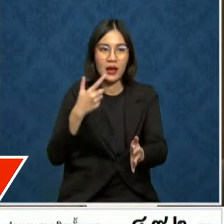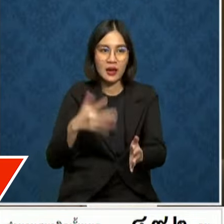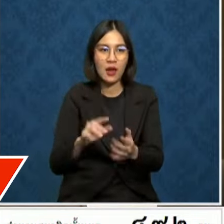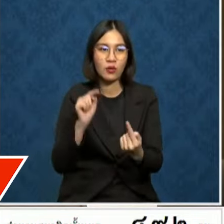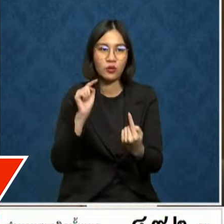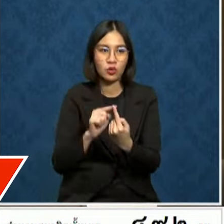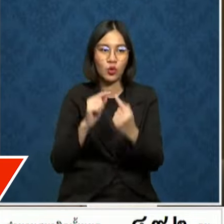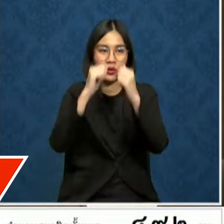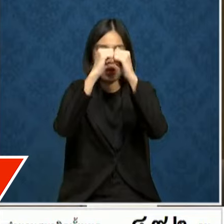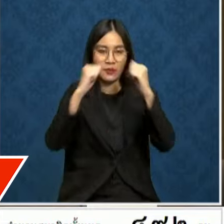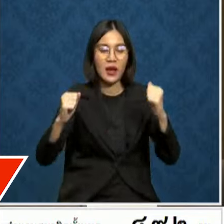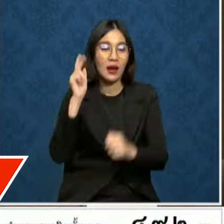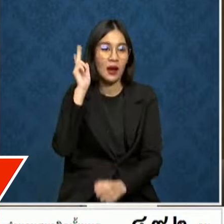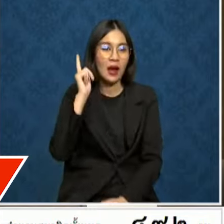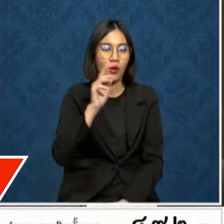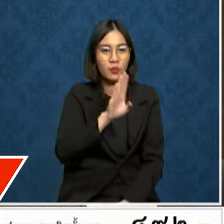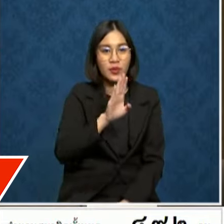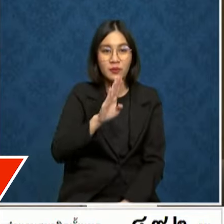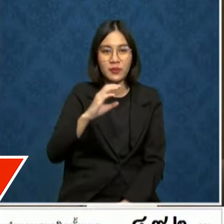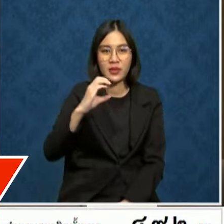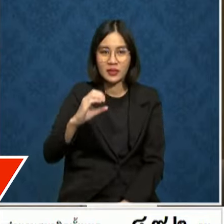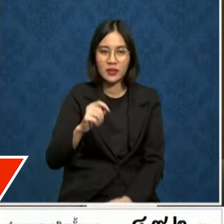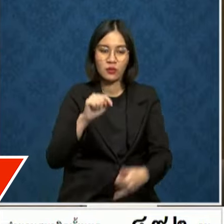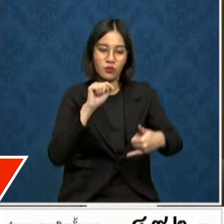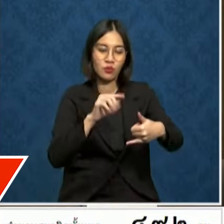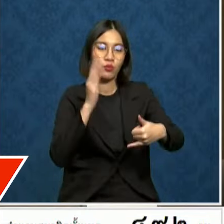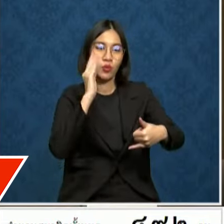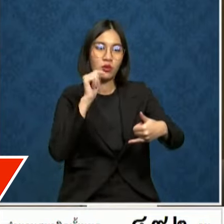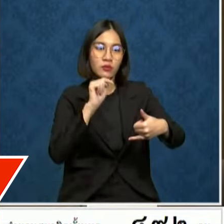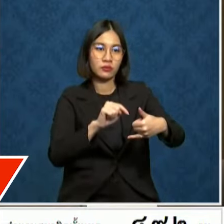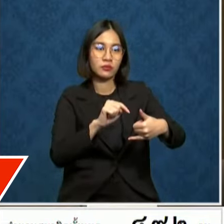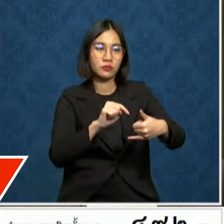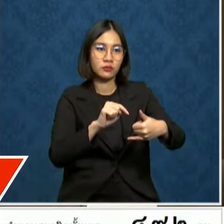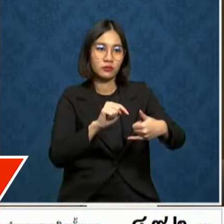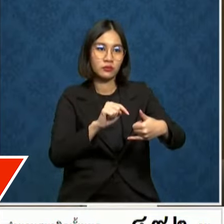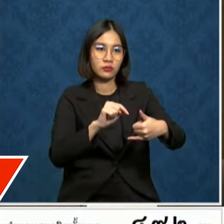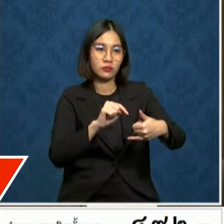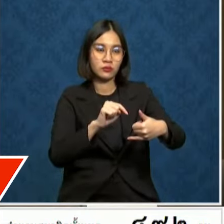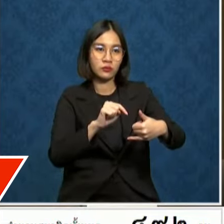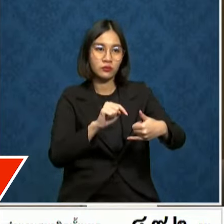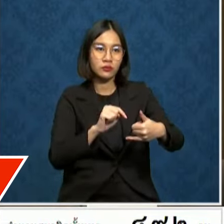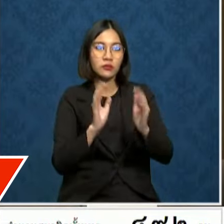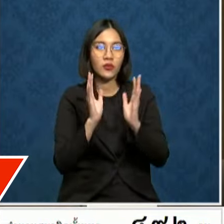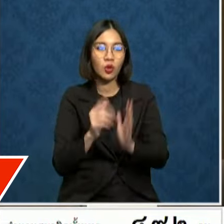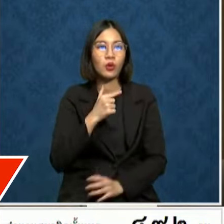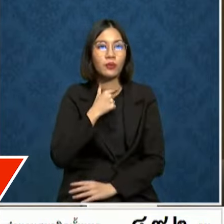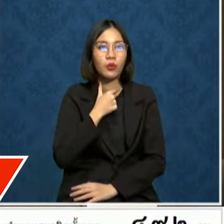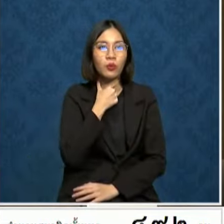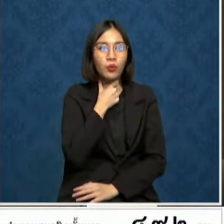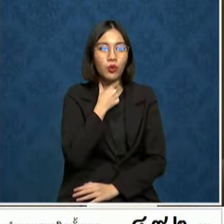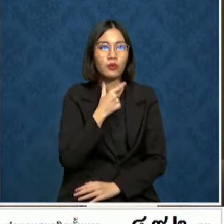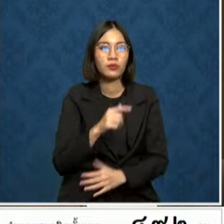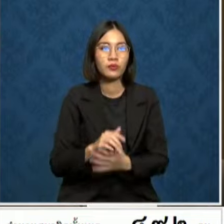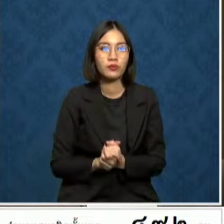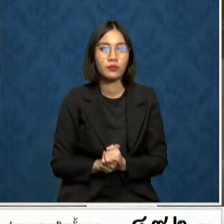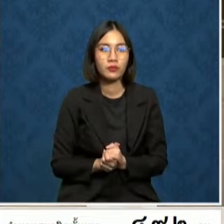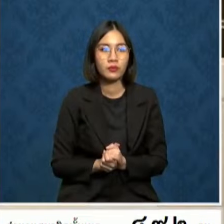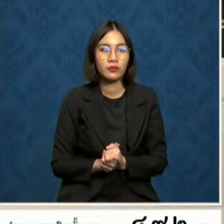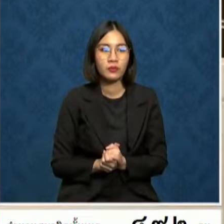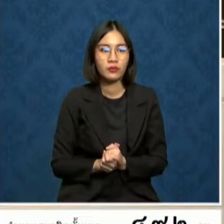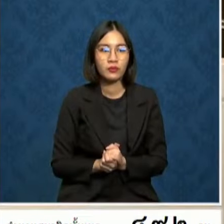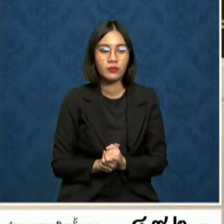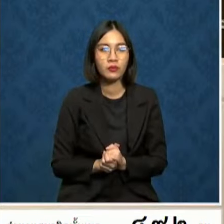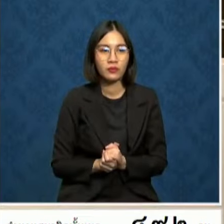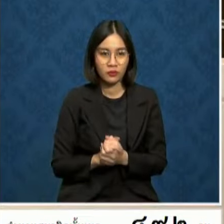อิงจากสำนักข่าว BBCค่ะนายพจีรักจงเจริญรู้จักกันในนามบิลลี่ค่ะเป็นชาวกะเหรี่ยงมีอาชีพคุณทิศนาครับ